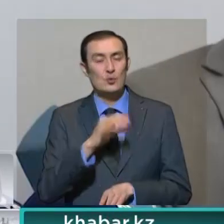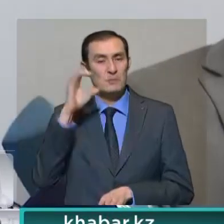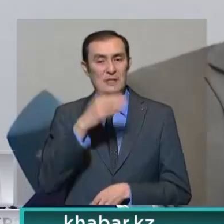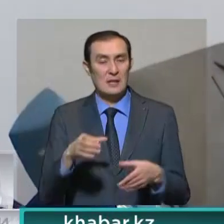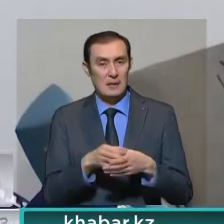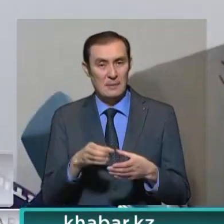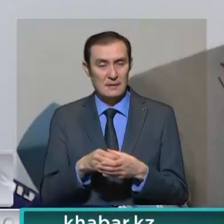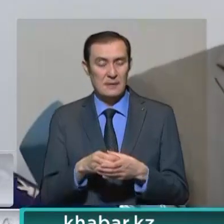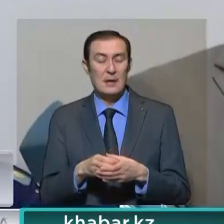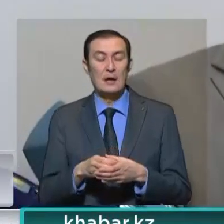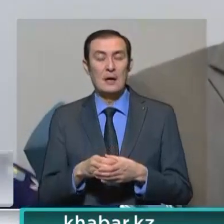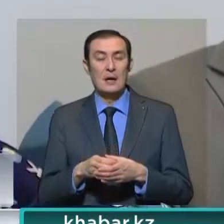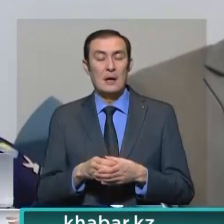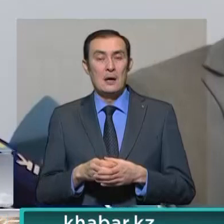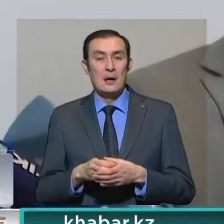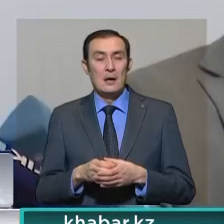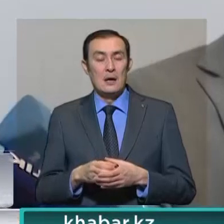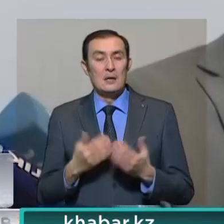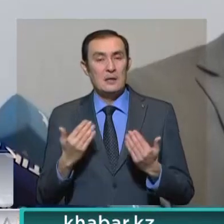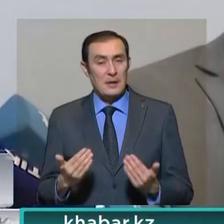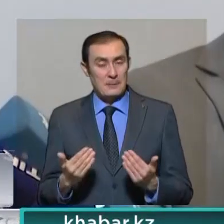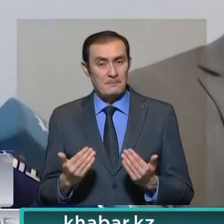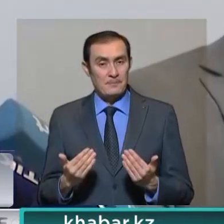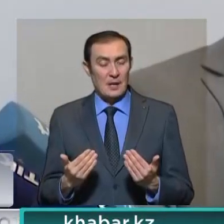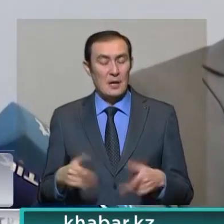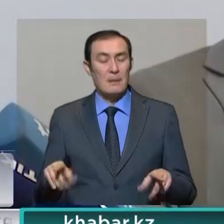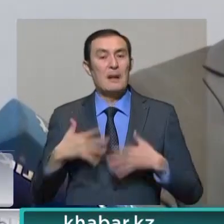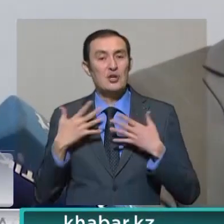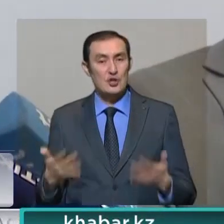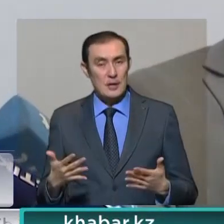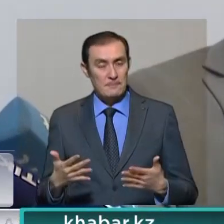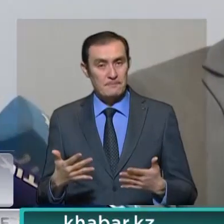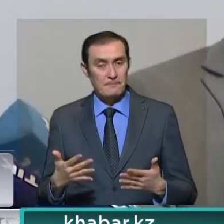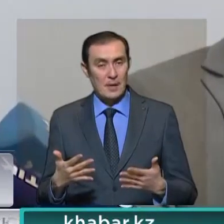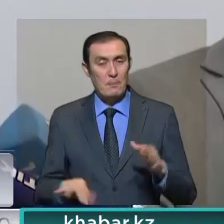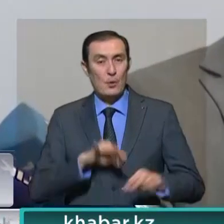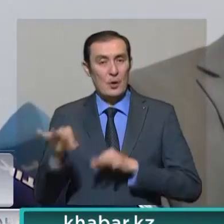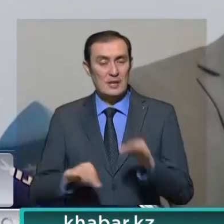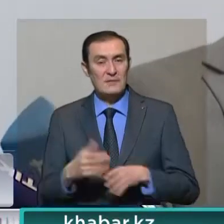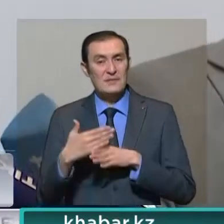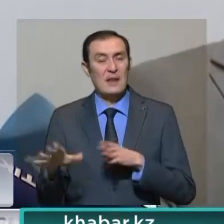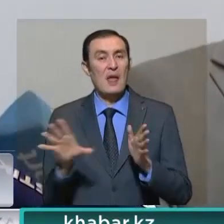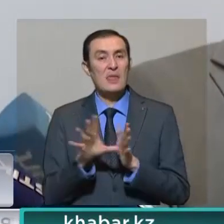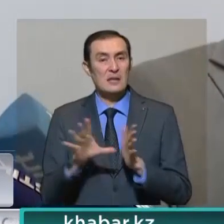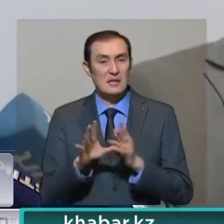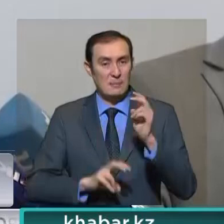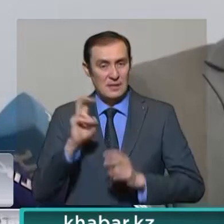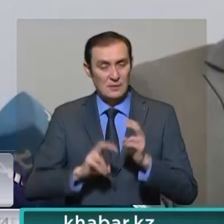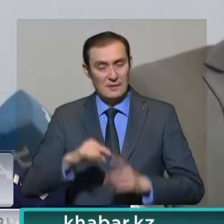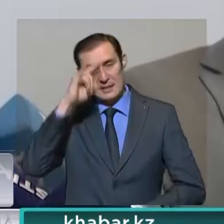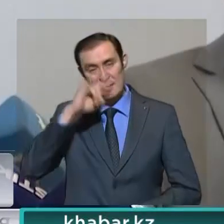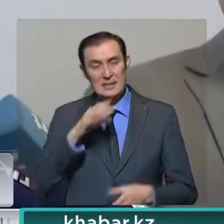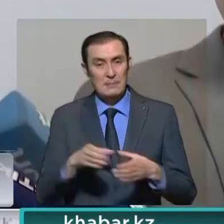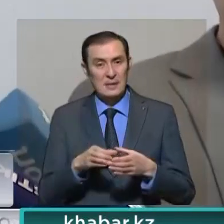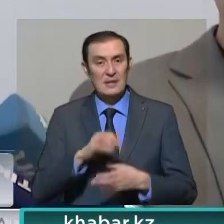узкое место большие проекты в области энергетики казахстанской компании